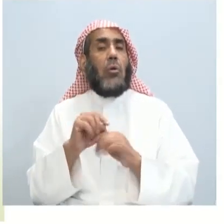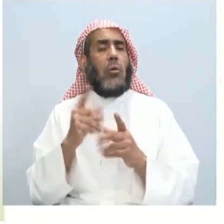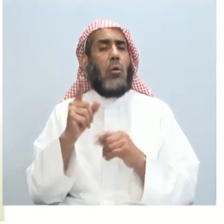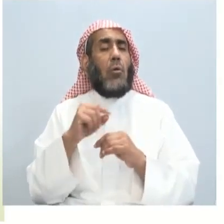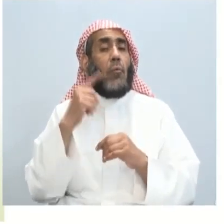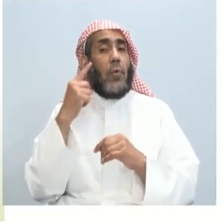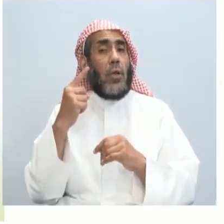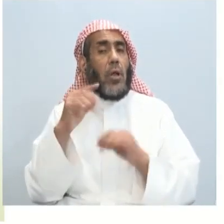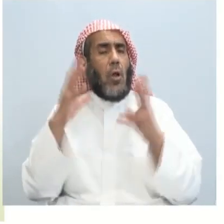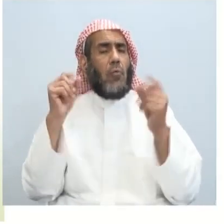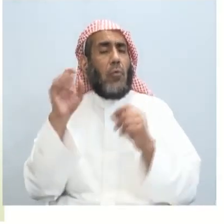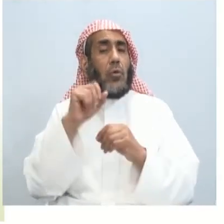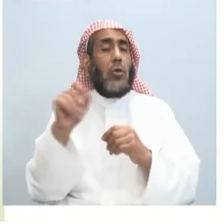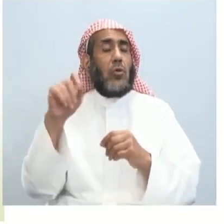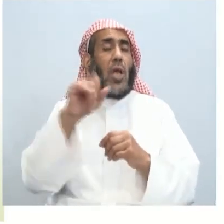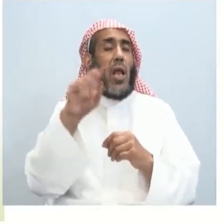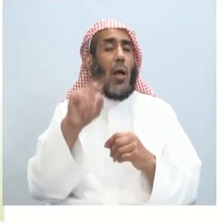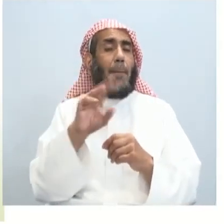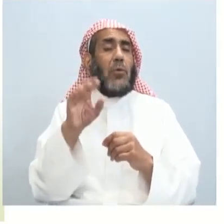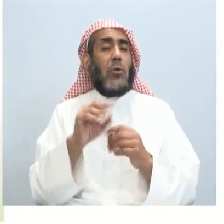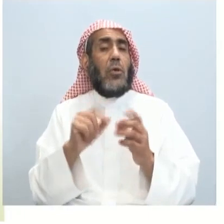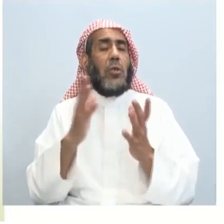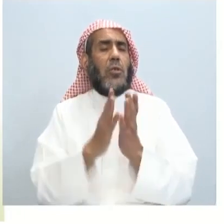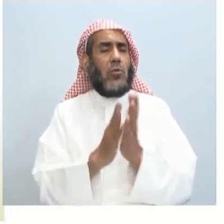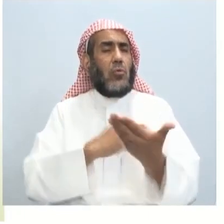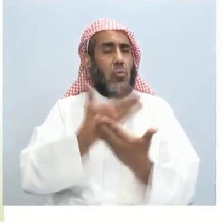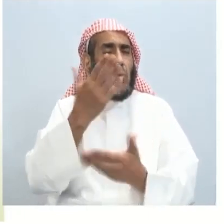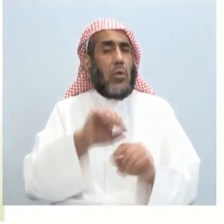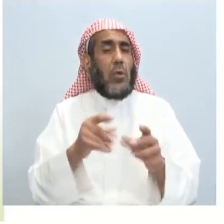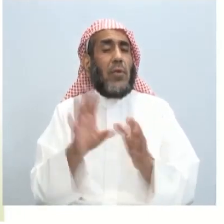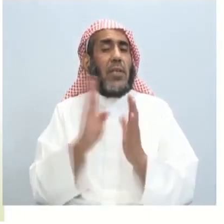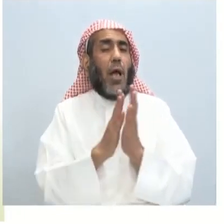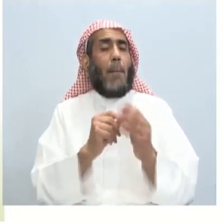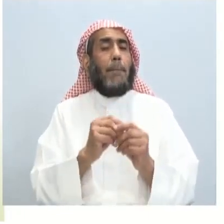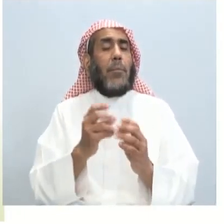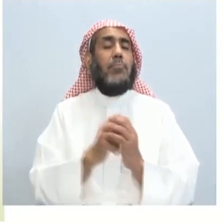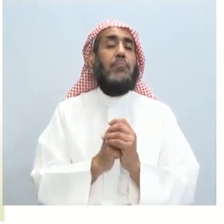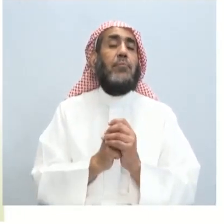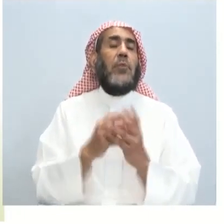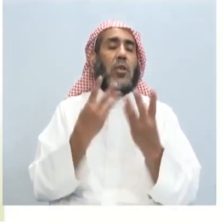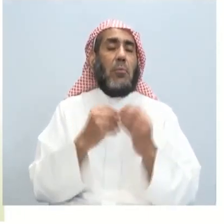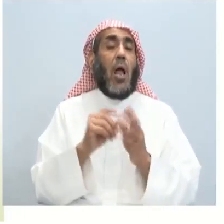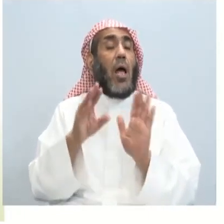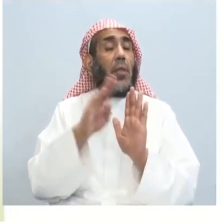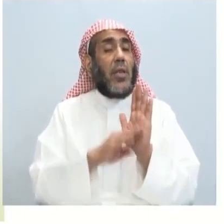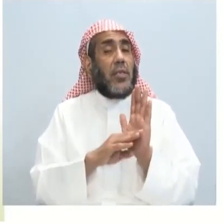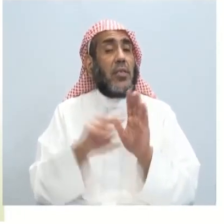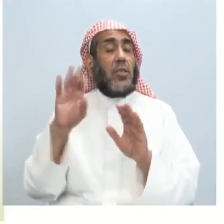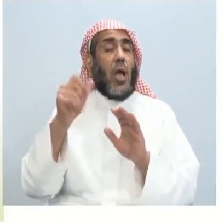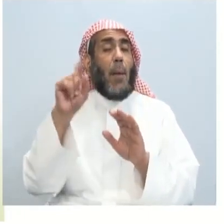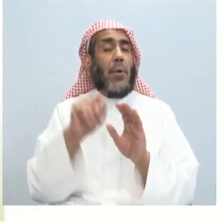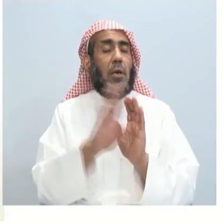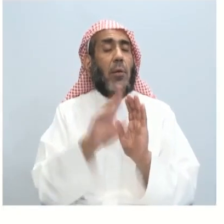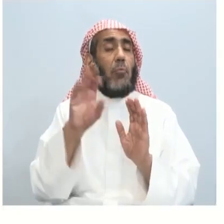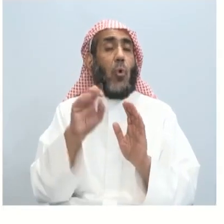منظوره الاسلامي دكتور صلاح بسيوني رسلان دار قبال النشر والتوزيع وهذا من كتاب بتصرف جميل هذا النص نص جابر